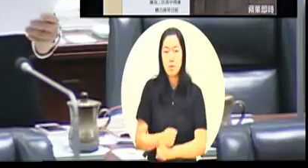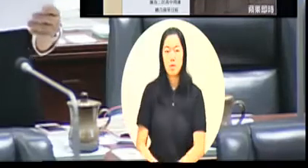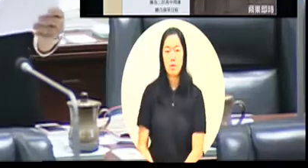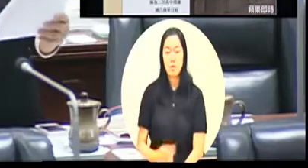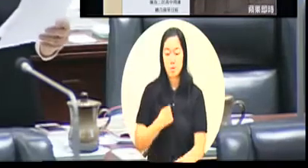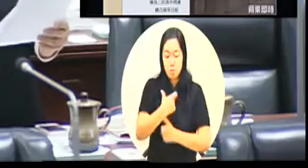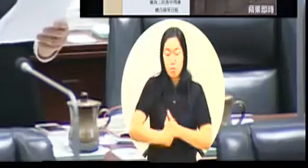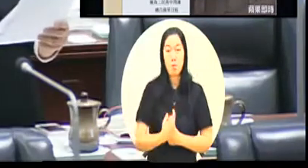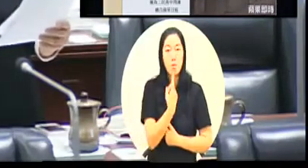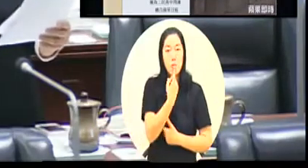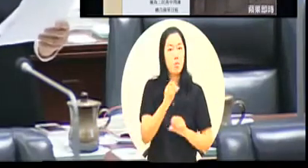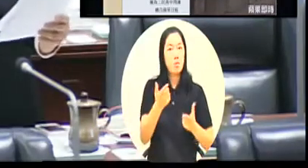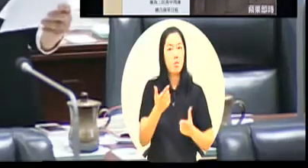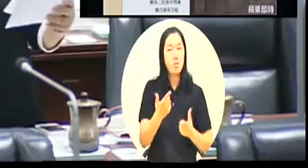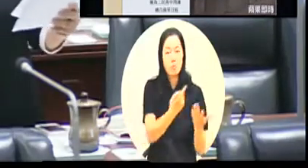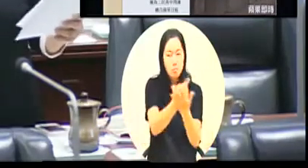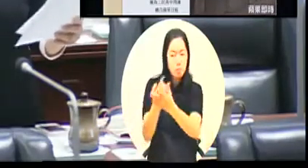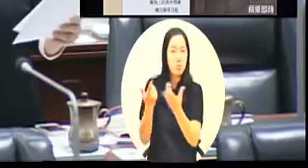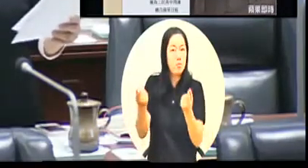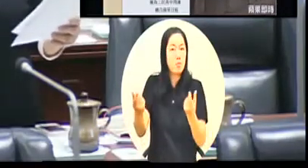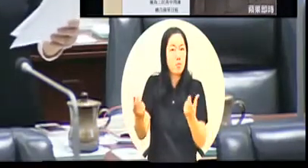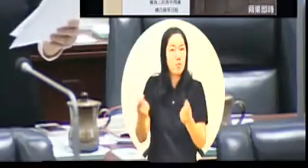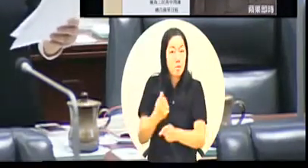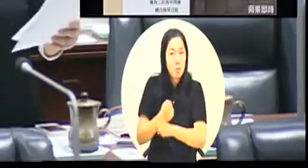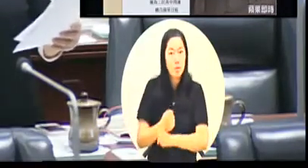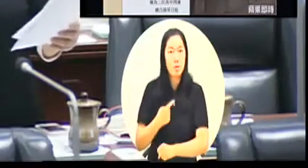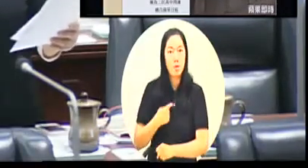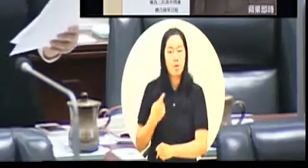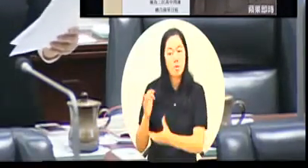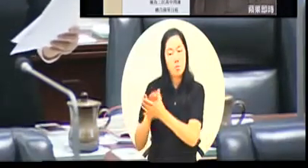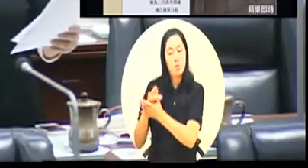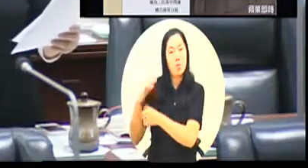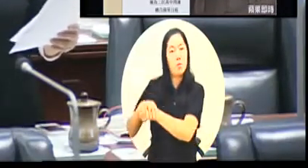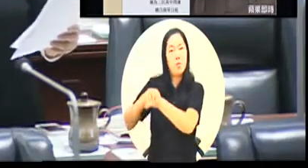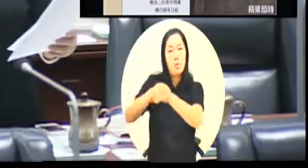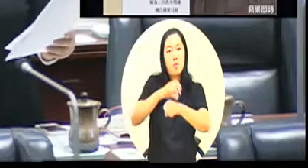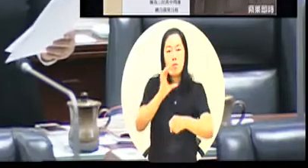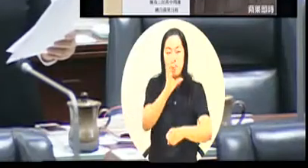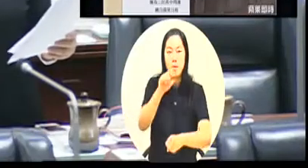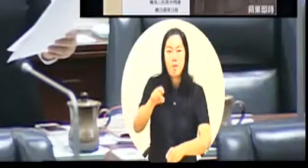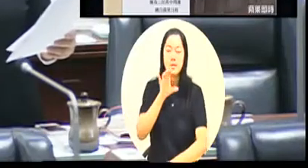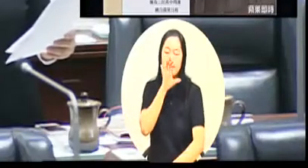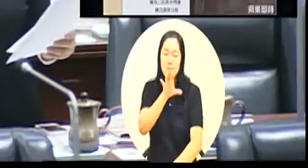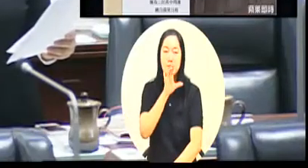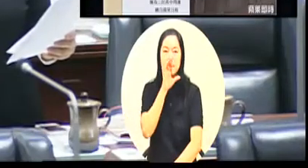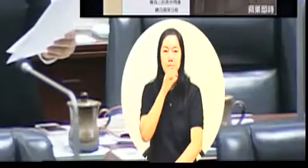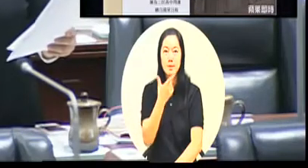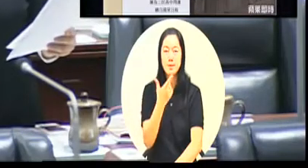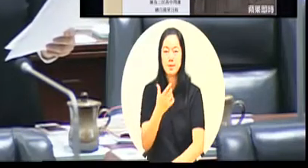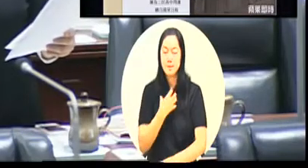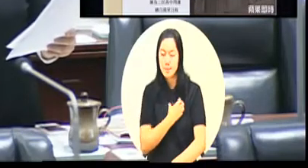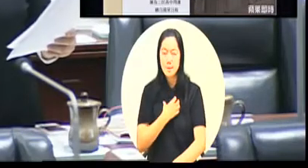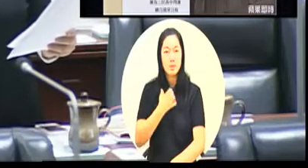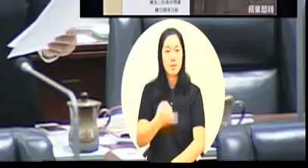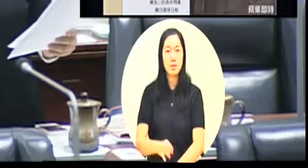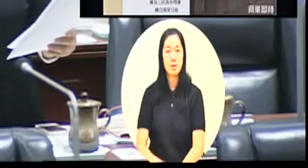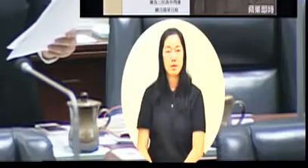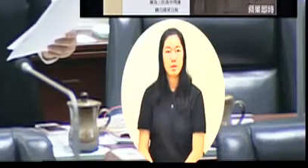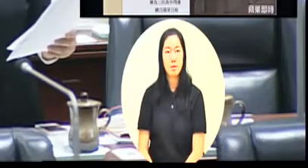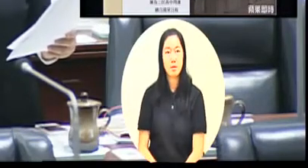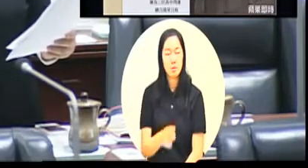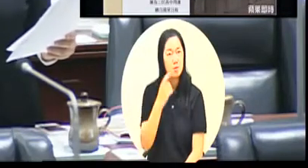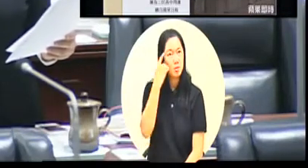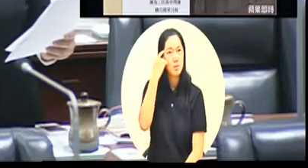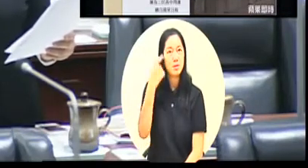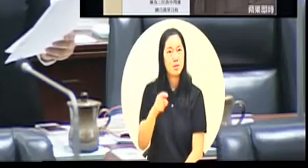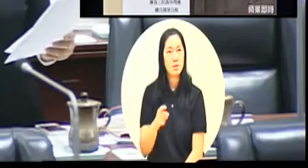在意，很多人都很在意。我每一次带我朋友去上一次厕所就骂一次，上一次厕所就骂一次，我也觉得说